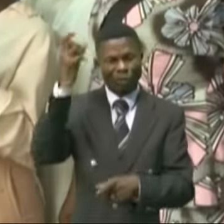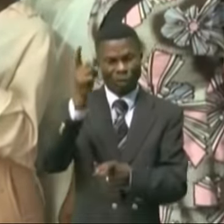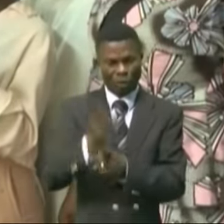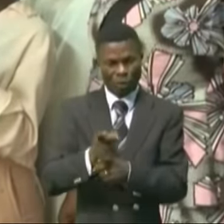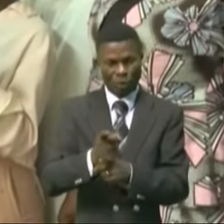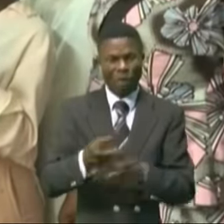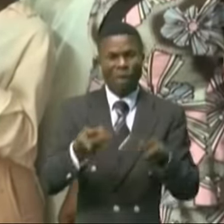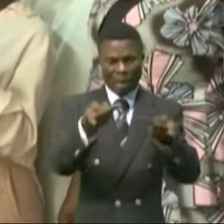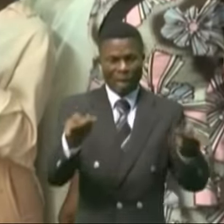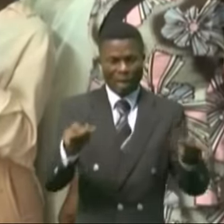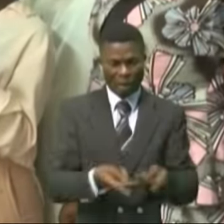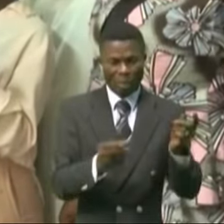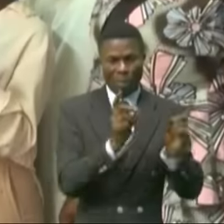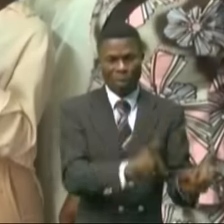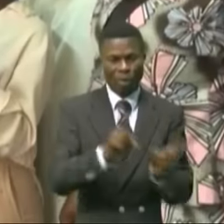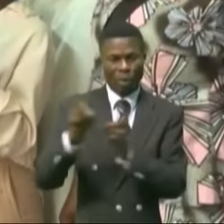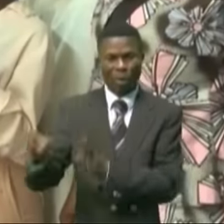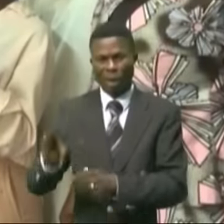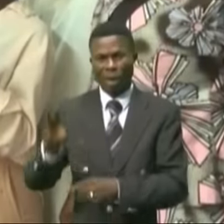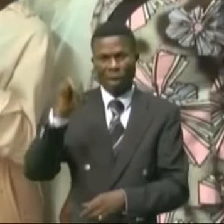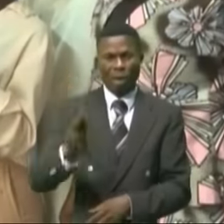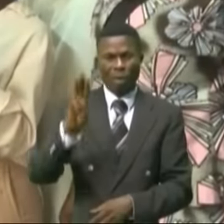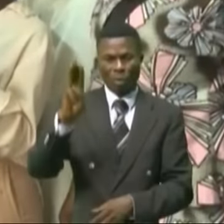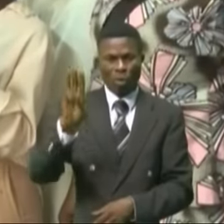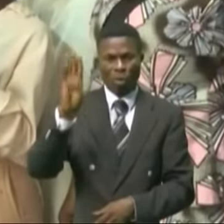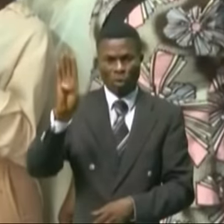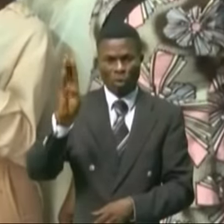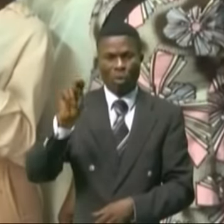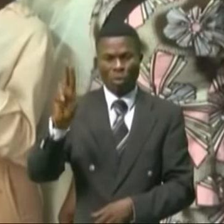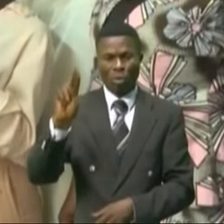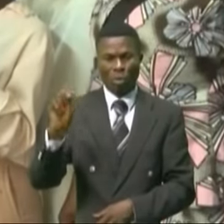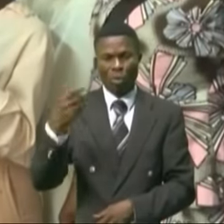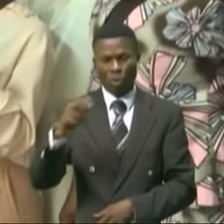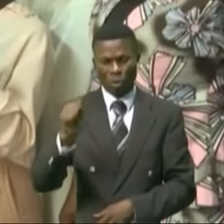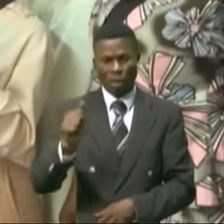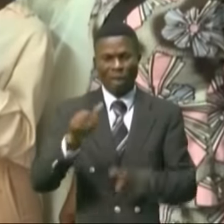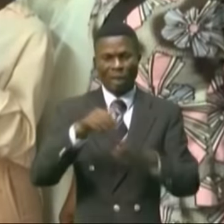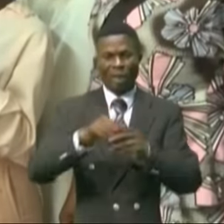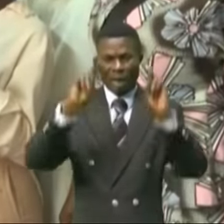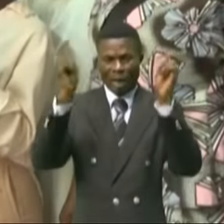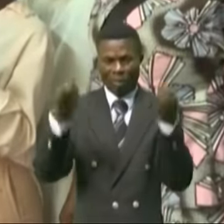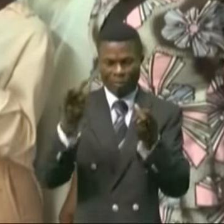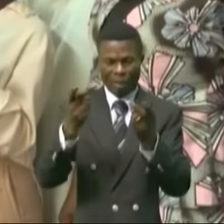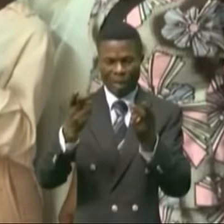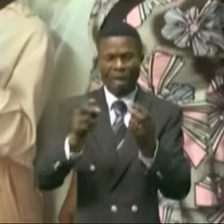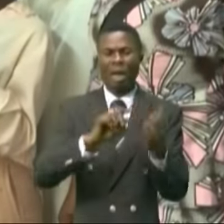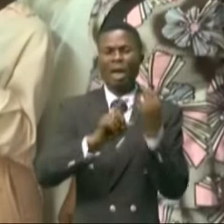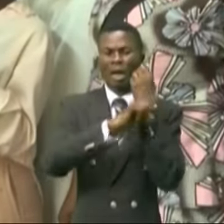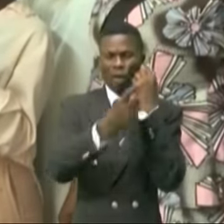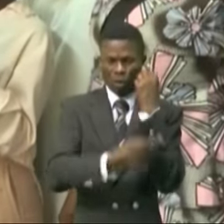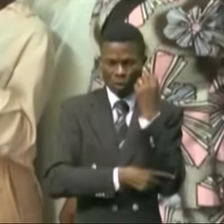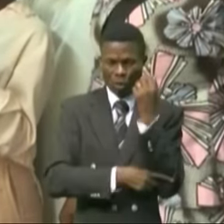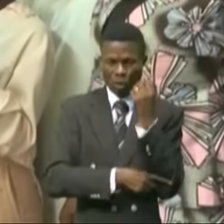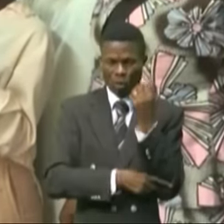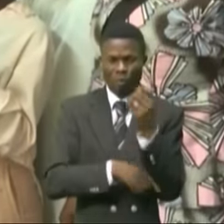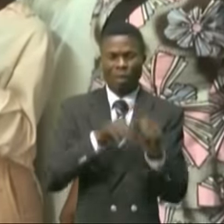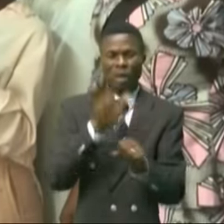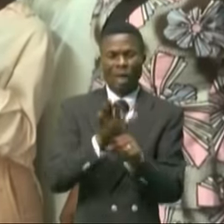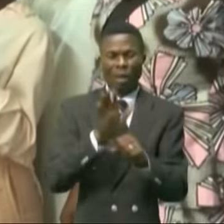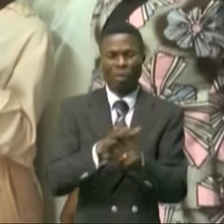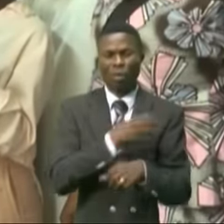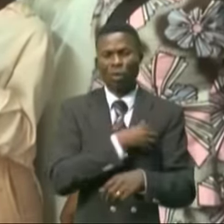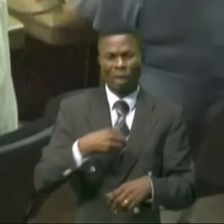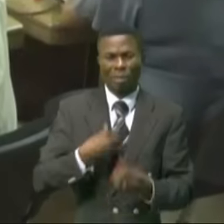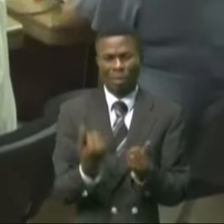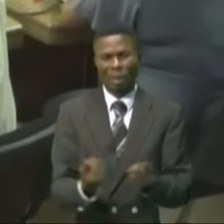le site des déplacés de Mugunga dans la périphérie de la ville de Goma, occasionnant des pertes en vies